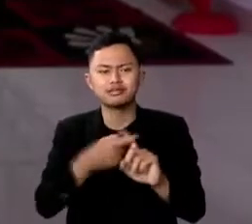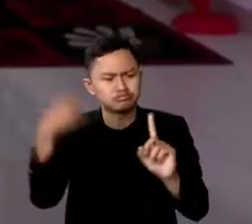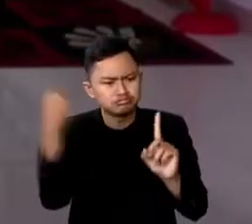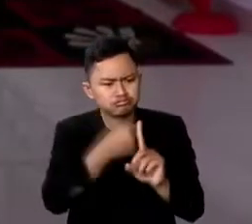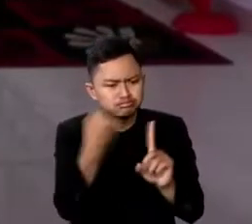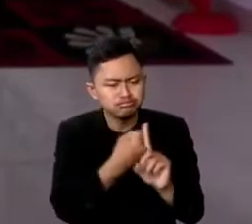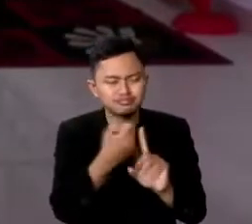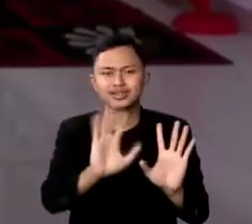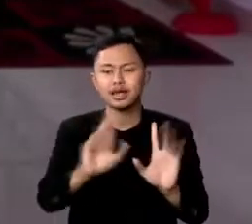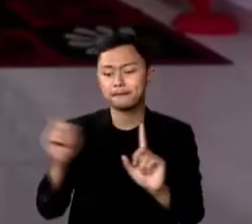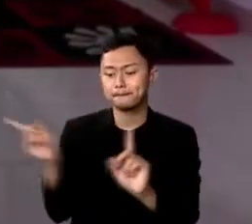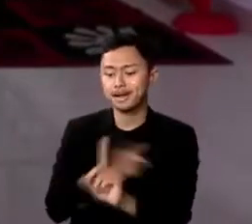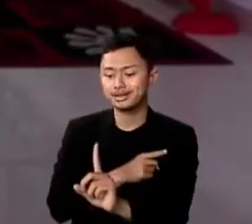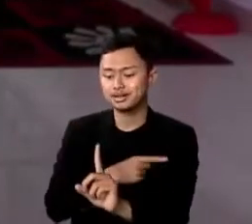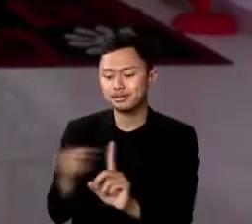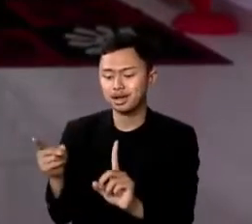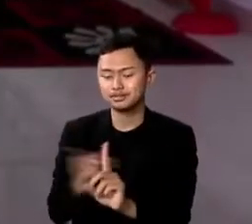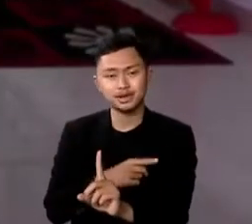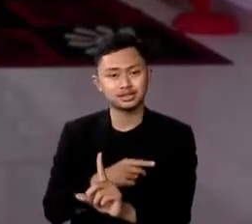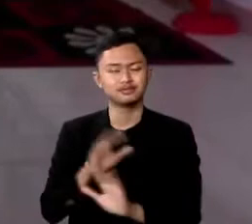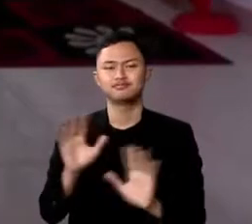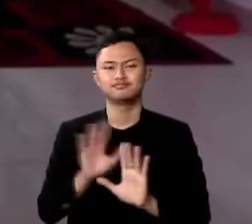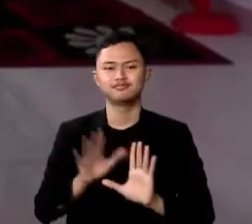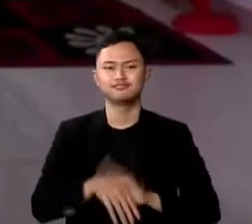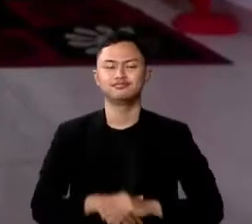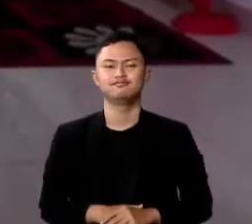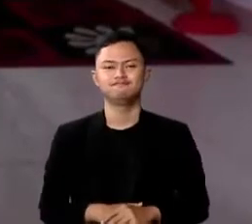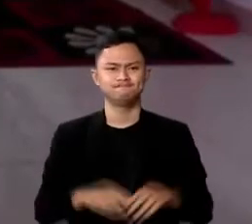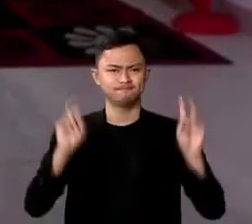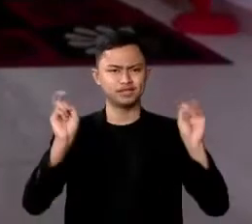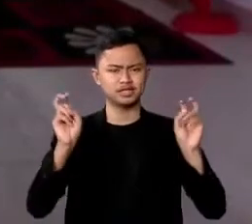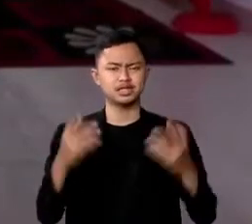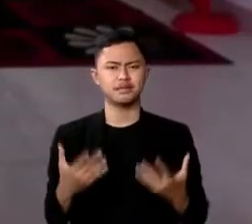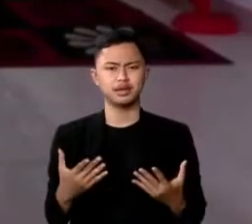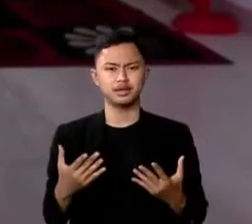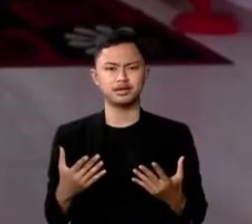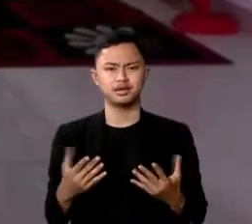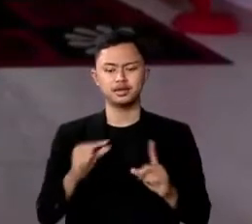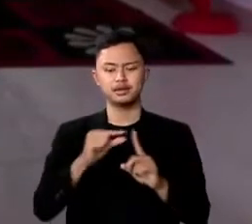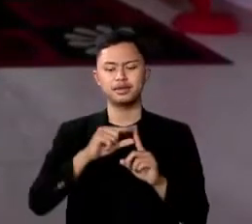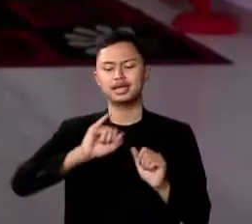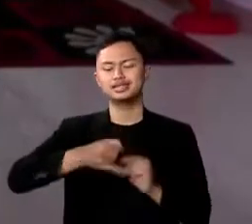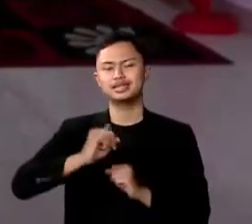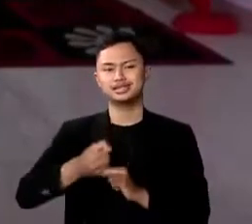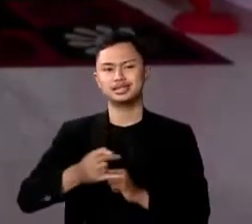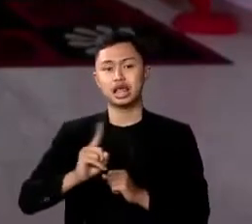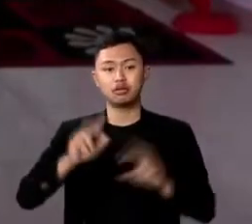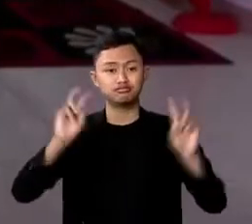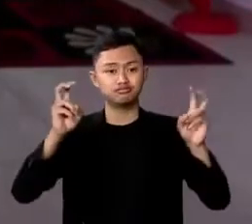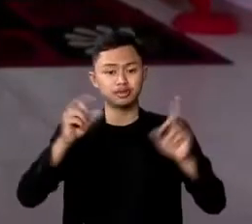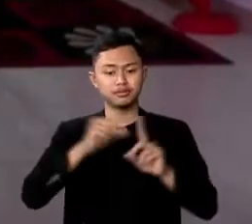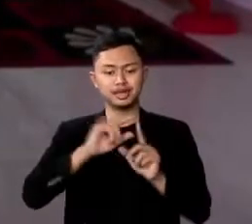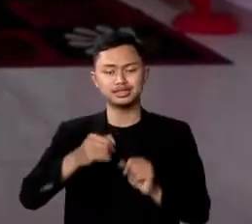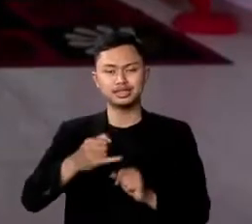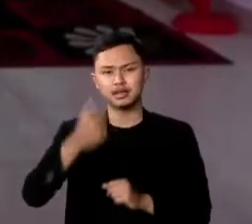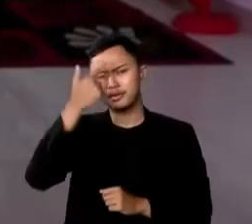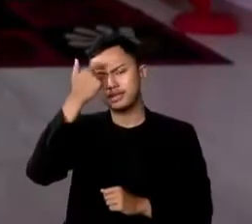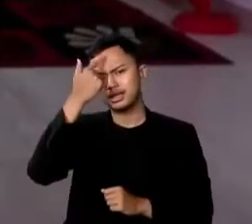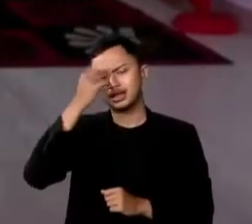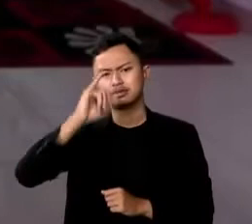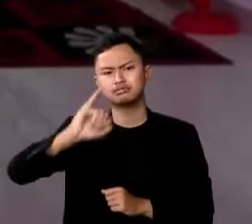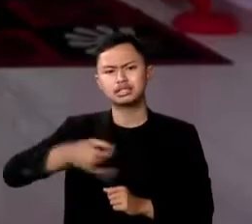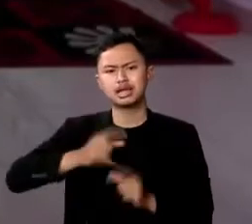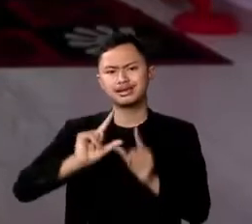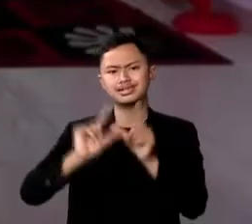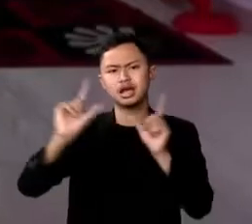kekerasan tidak ada pemaksaan dan sebagainya lalu juga istilahnya jangan pejje LPJ pembelajaran